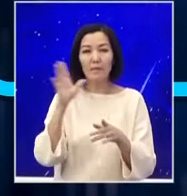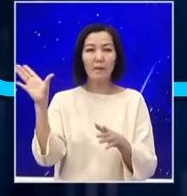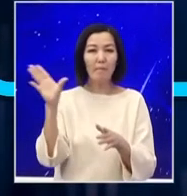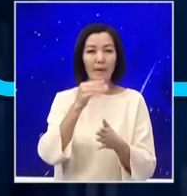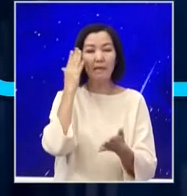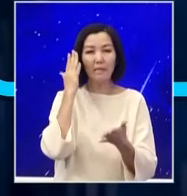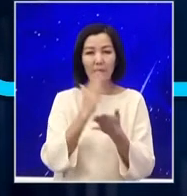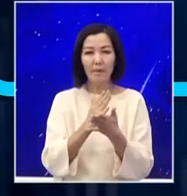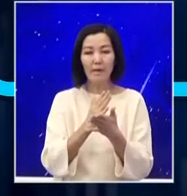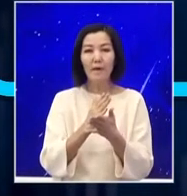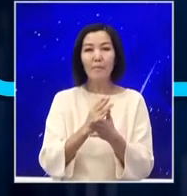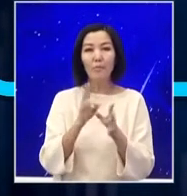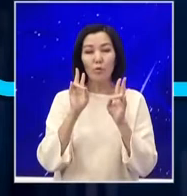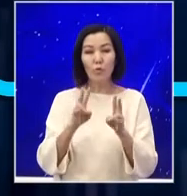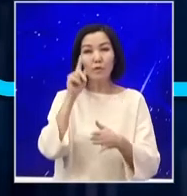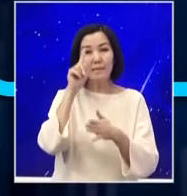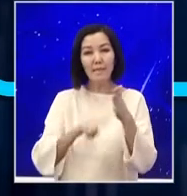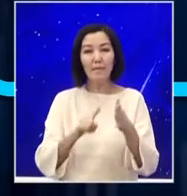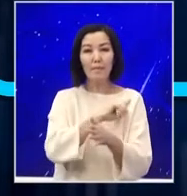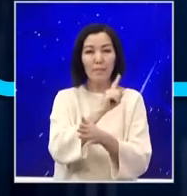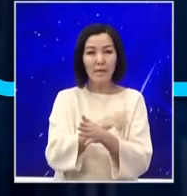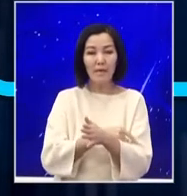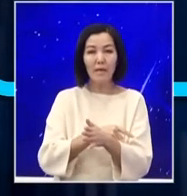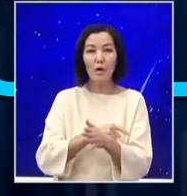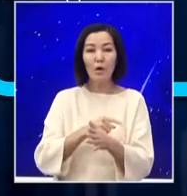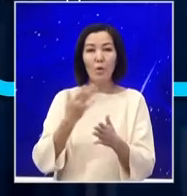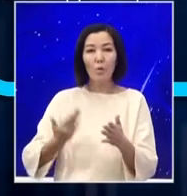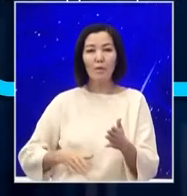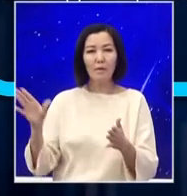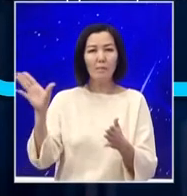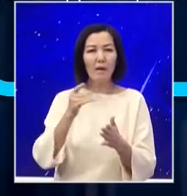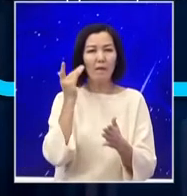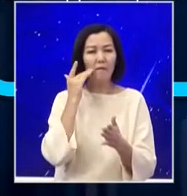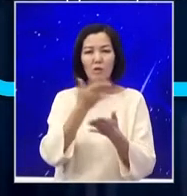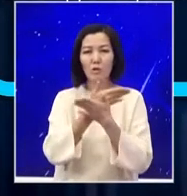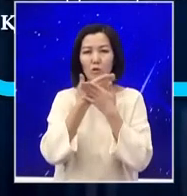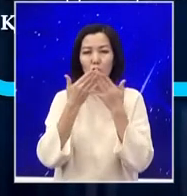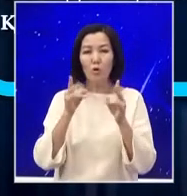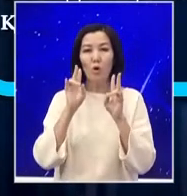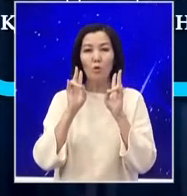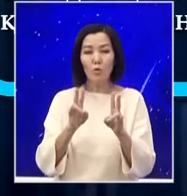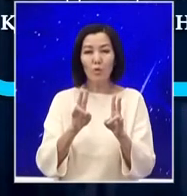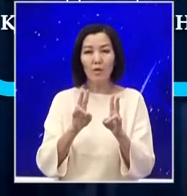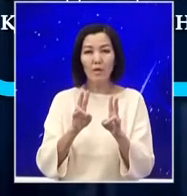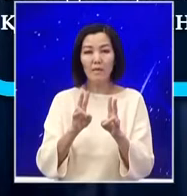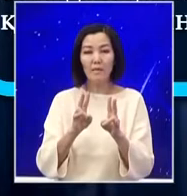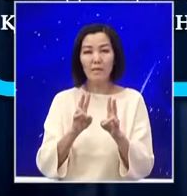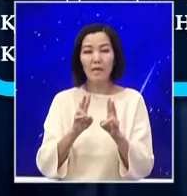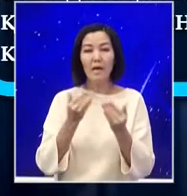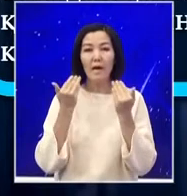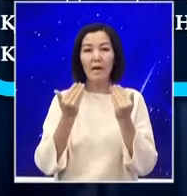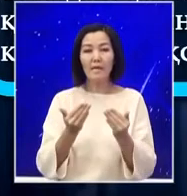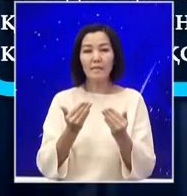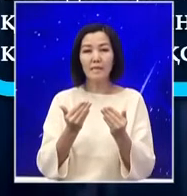Үмітін үзбек қайратсыздық. Дүниеде еш нәрседе баян жоқ екені рас. Жамандықты қайдан баяндап қалды дейсің? Қары қалың